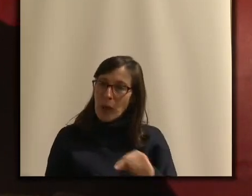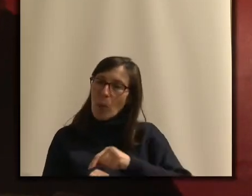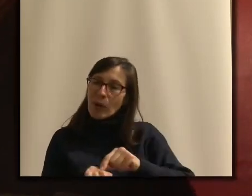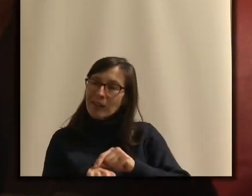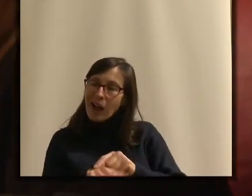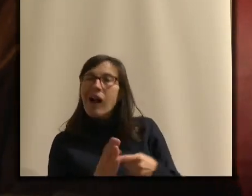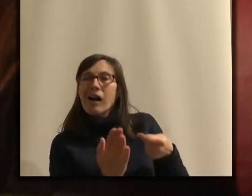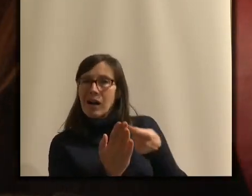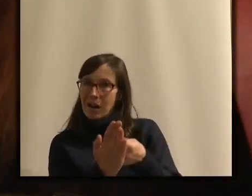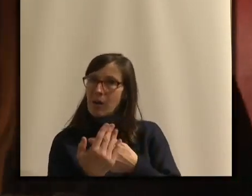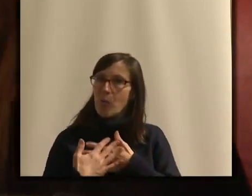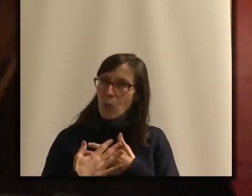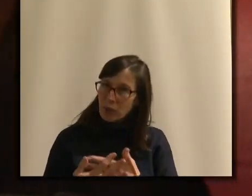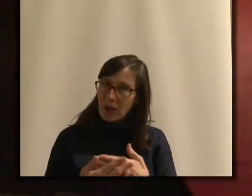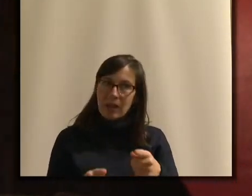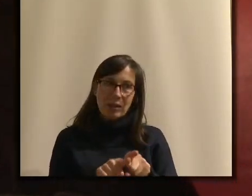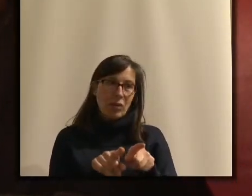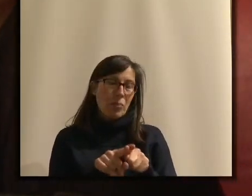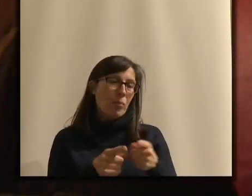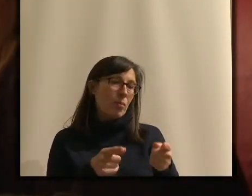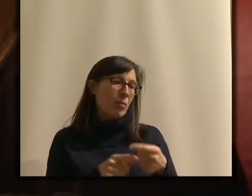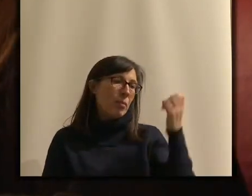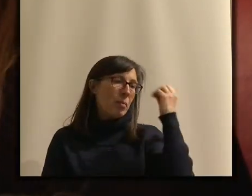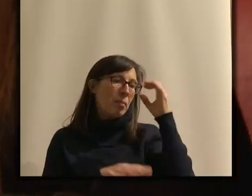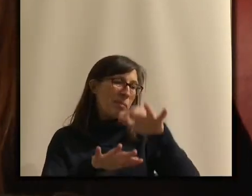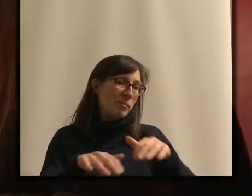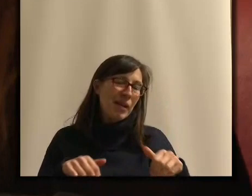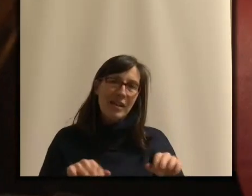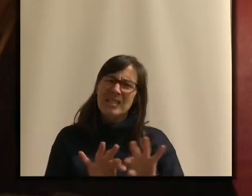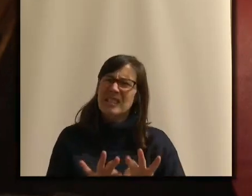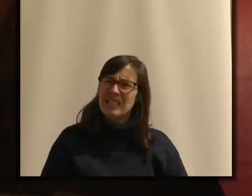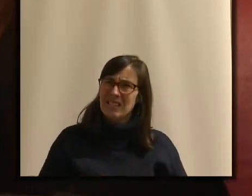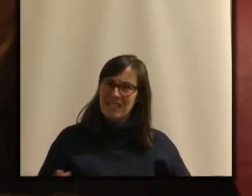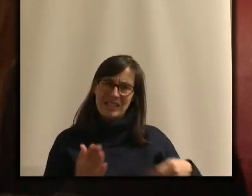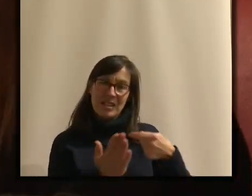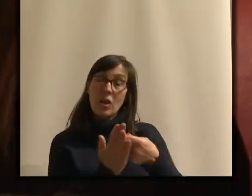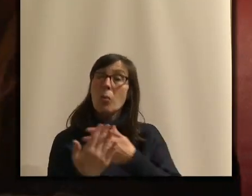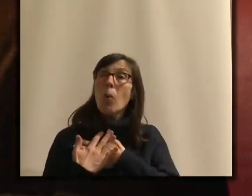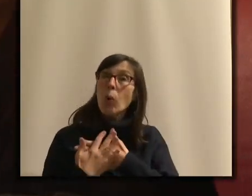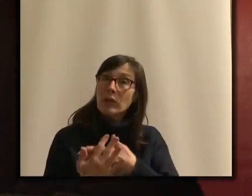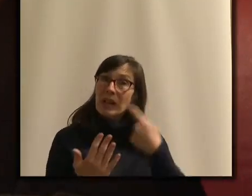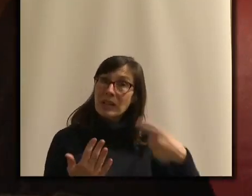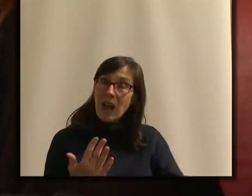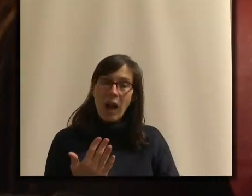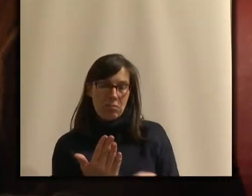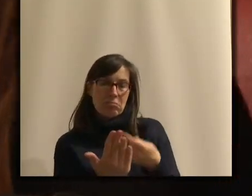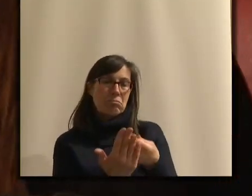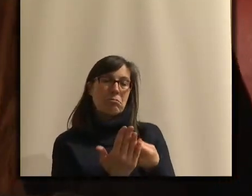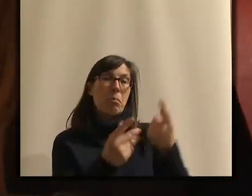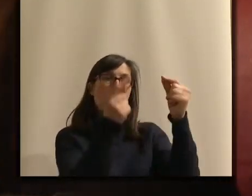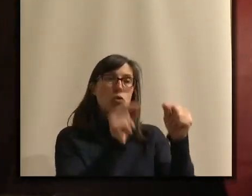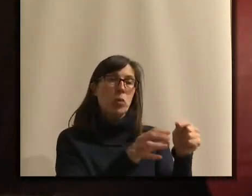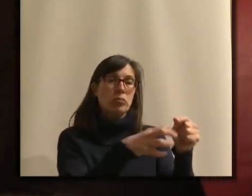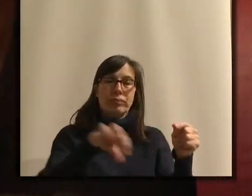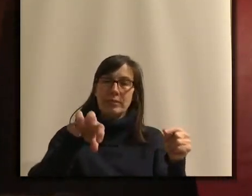posar-ho en els pressupostos, a cada ple passem modificacions, llavors és tan senzill com si políticament hi ha voluntat s'assigna una partida pressupostària